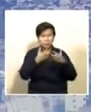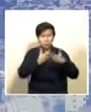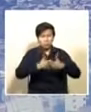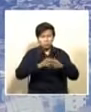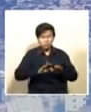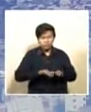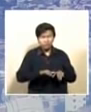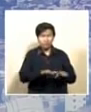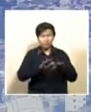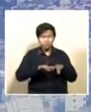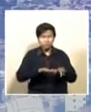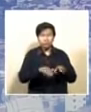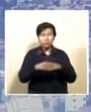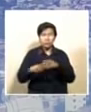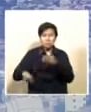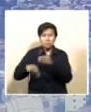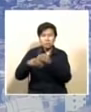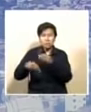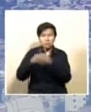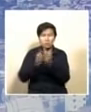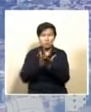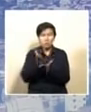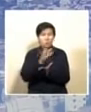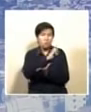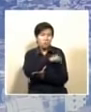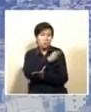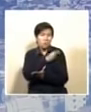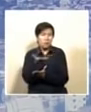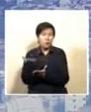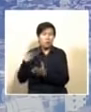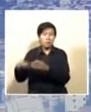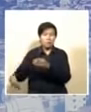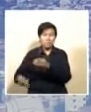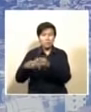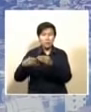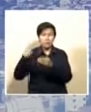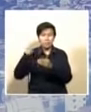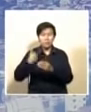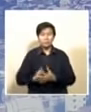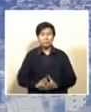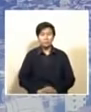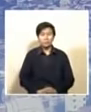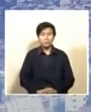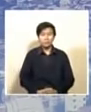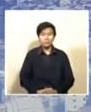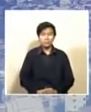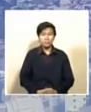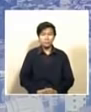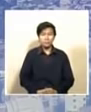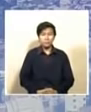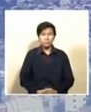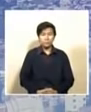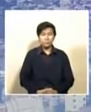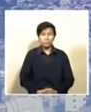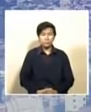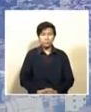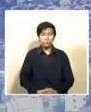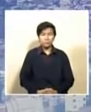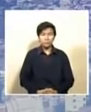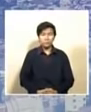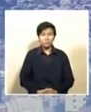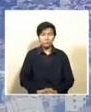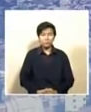ร่วมกับท่านกระทรวงพาณิชย์กระทรวงมหาดไทยนะครับเราก็ได้เพิ่มจำนวนของเราเป็น1ล้าน3แสนชิ้